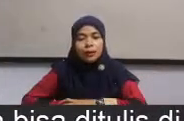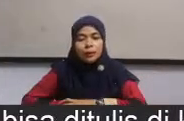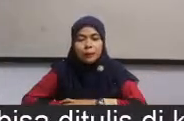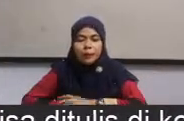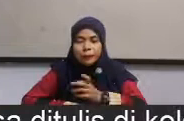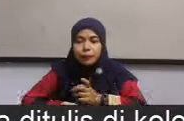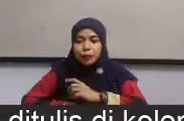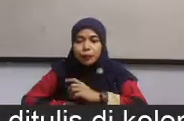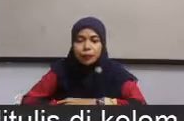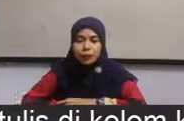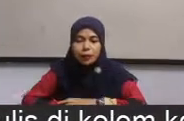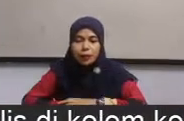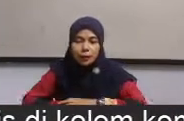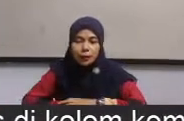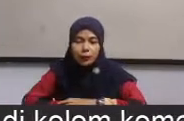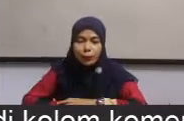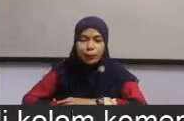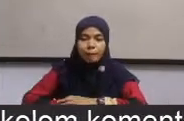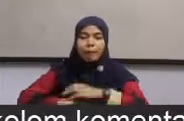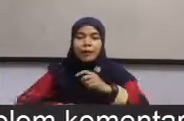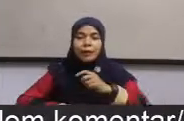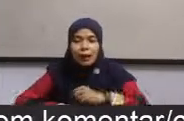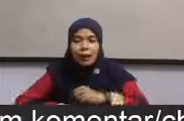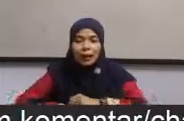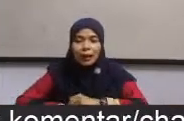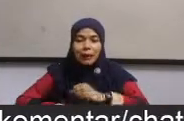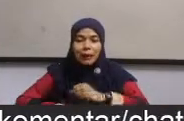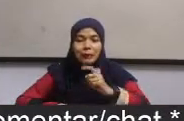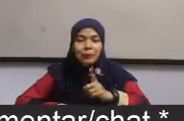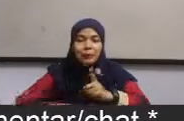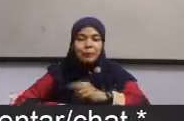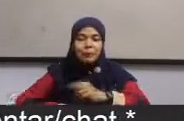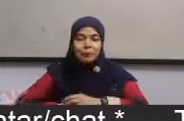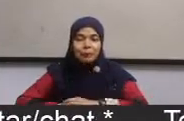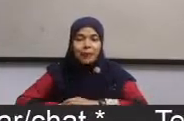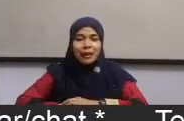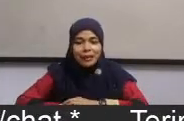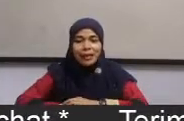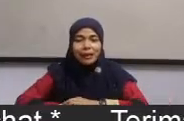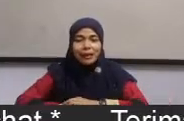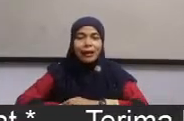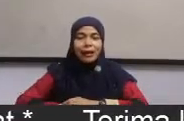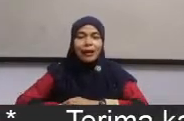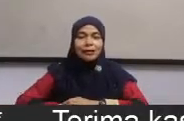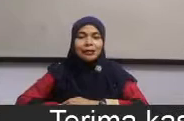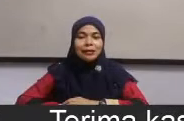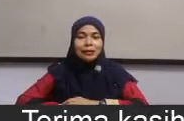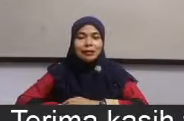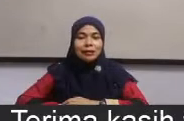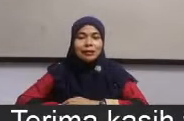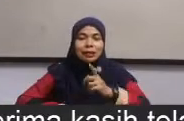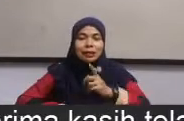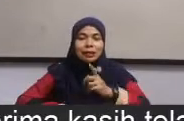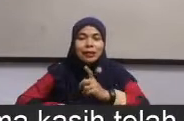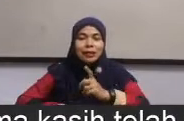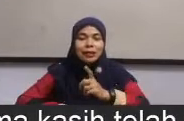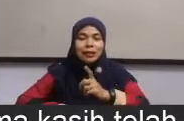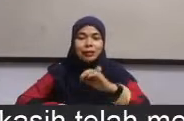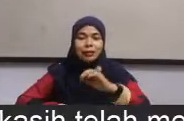batik pasti dapet bocoran Togel Dari mamanya ya batik ya Jadi